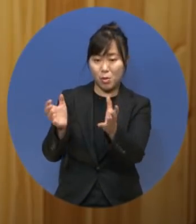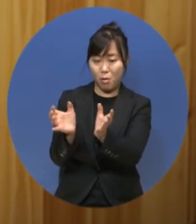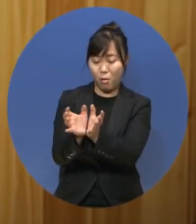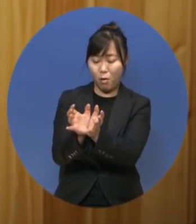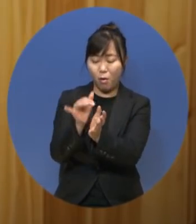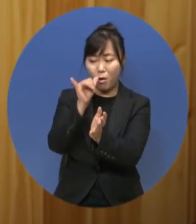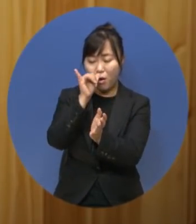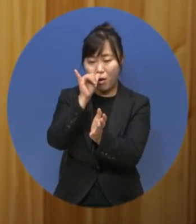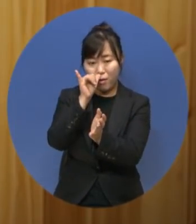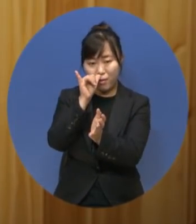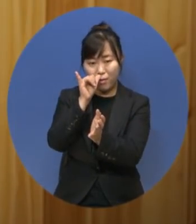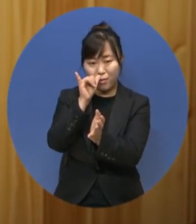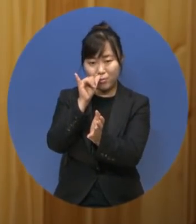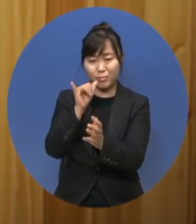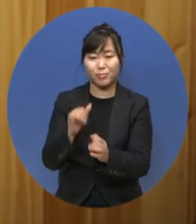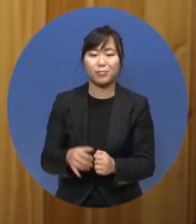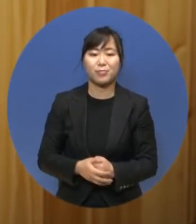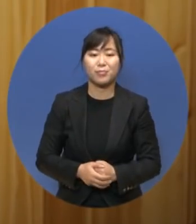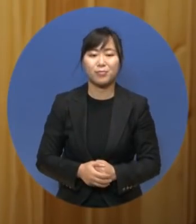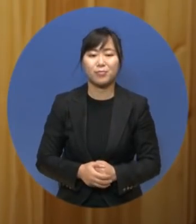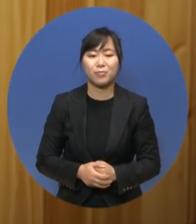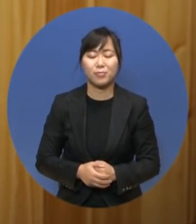오케스트라를 하고